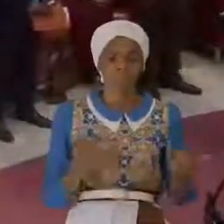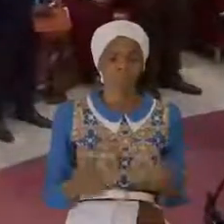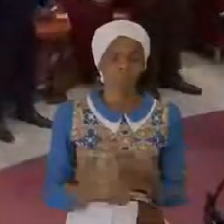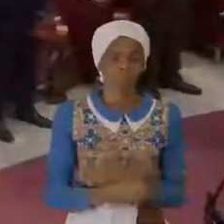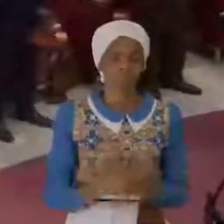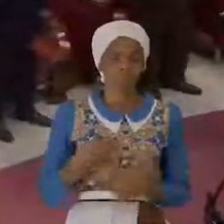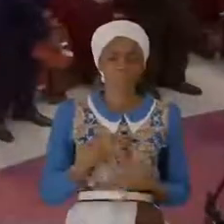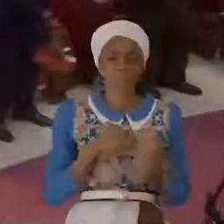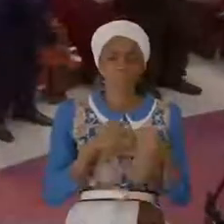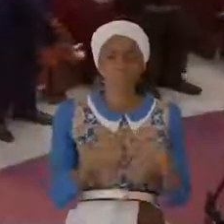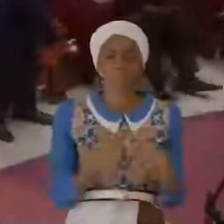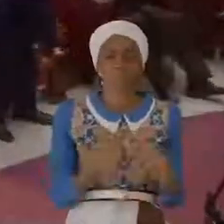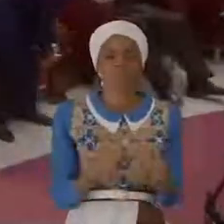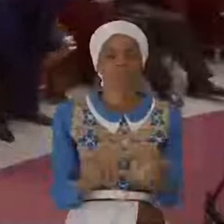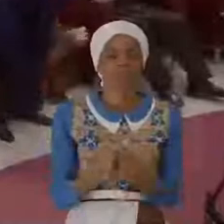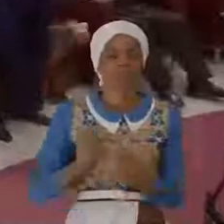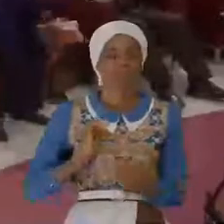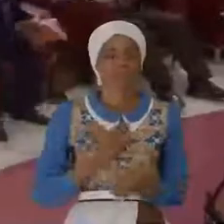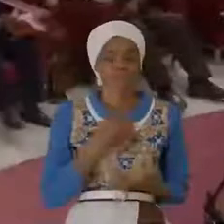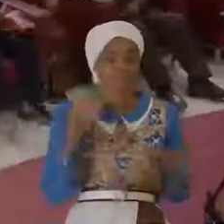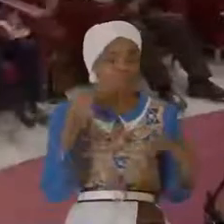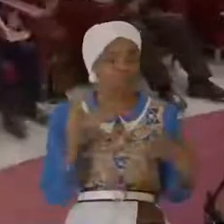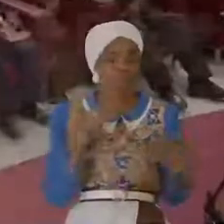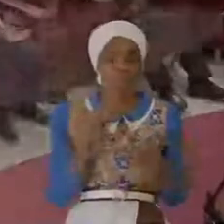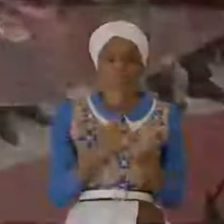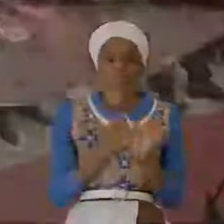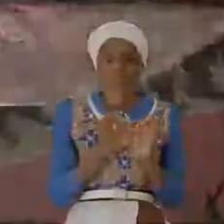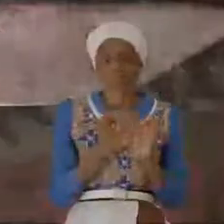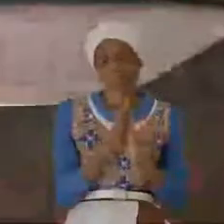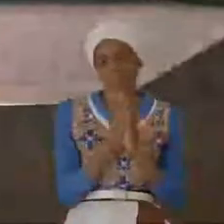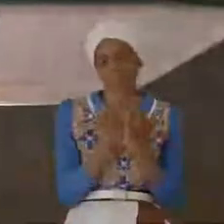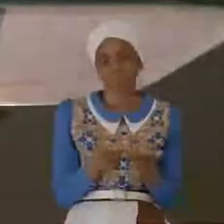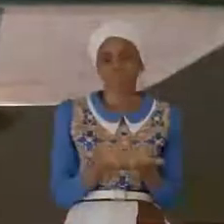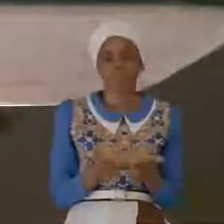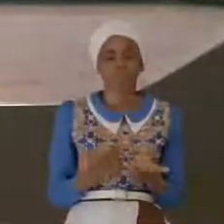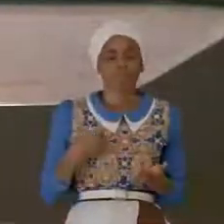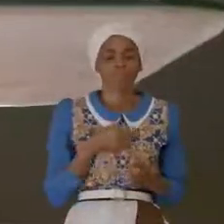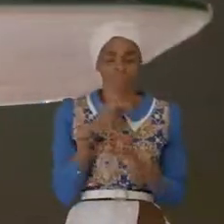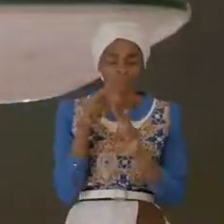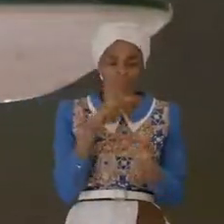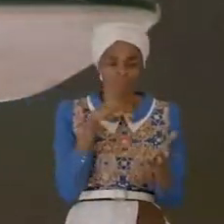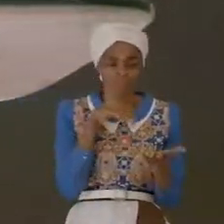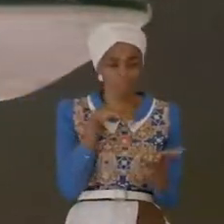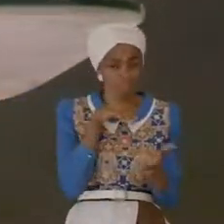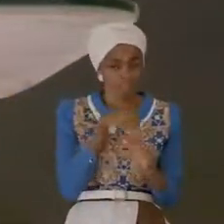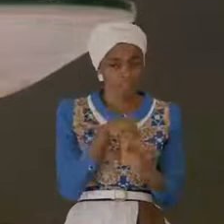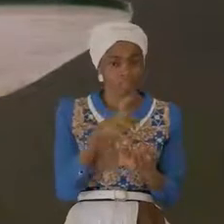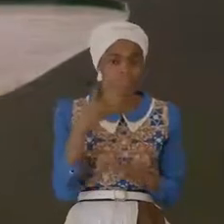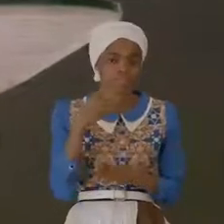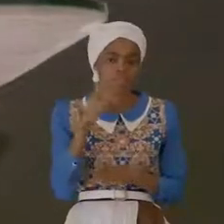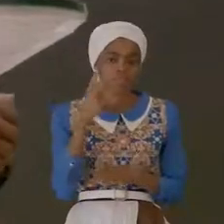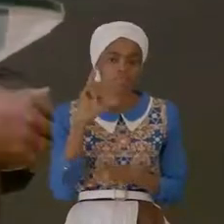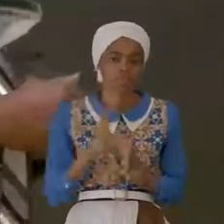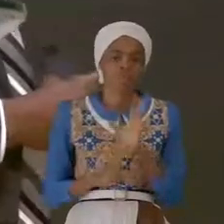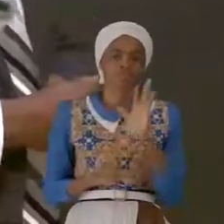Aujourd'hui, nous allons continuer notre étude des Écritures et nous allons voir Galates